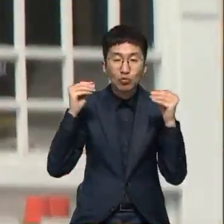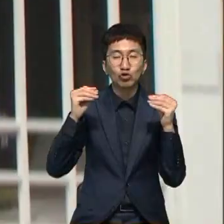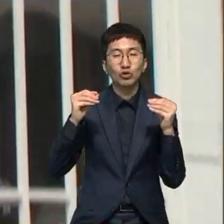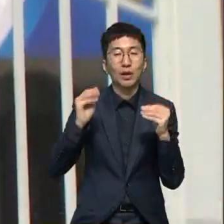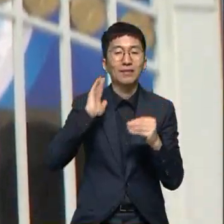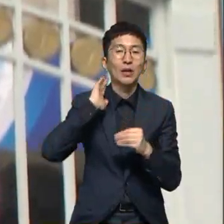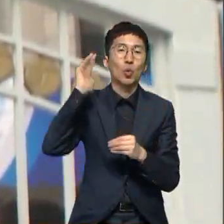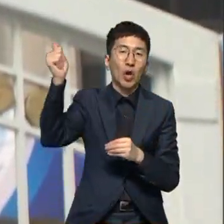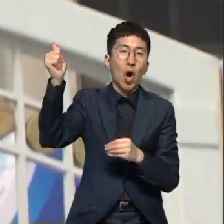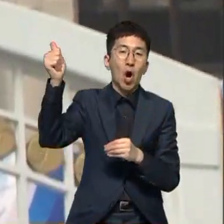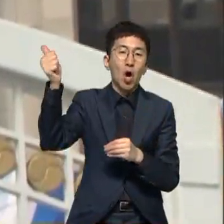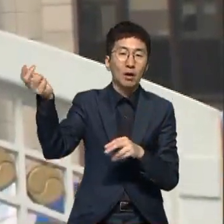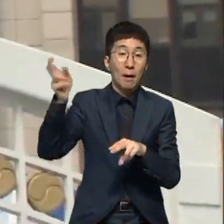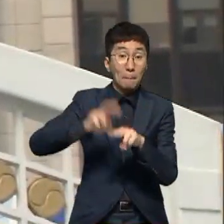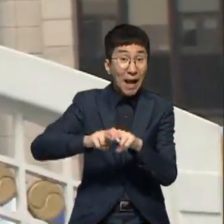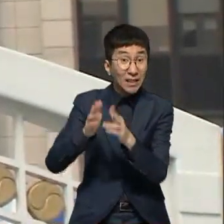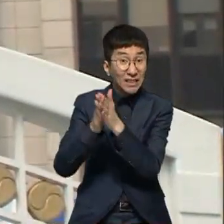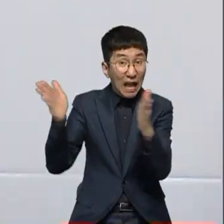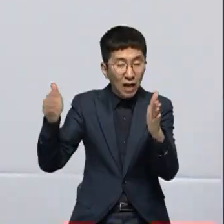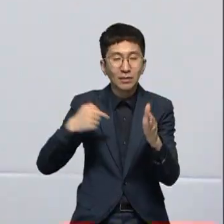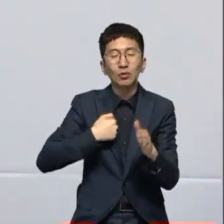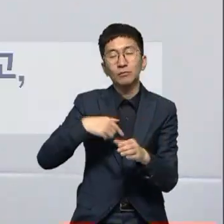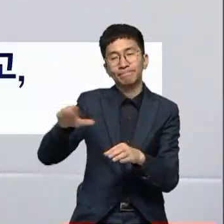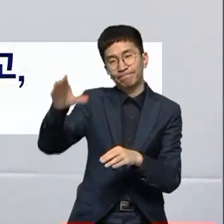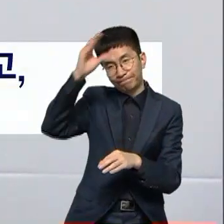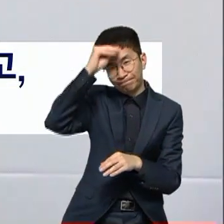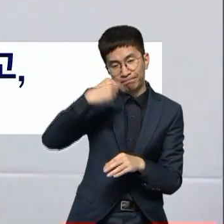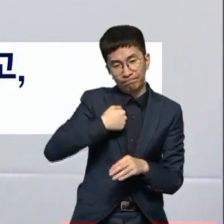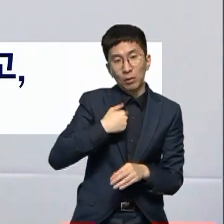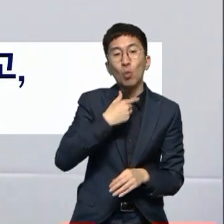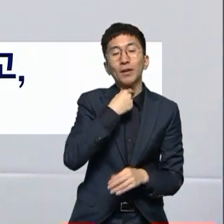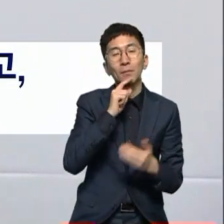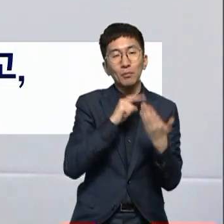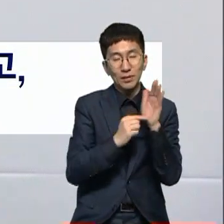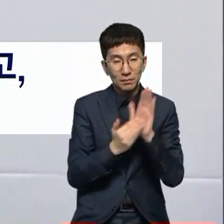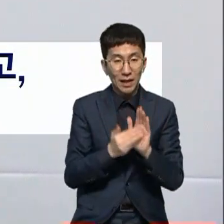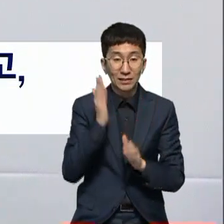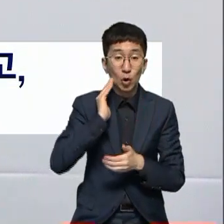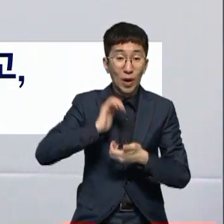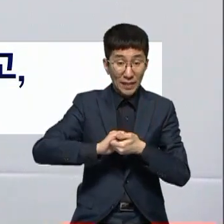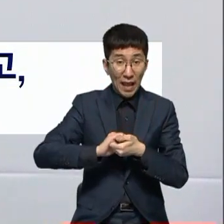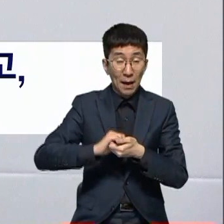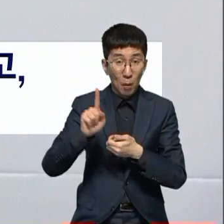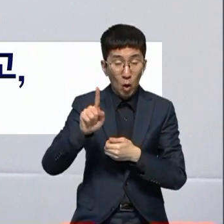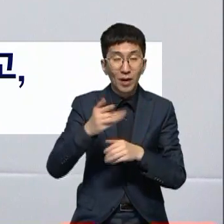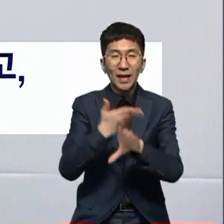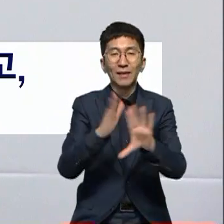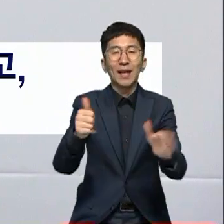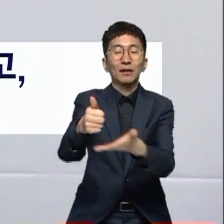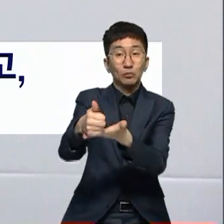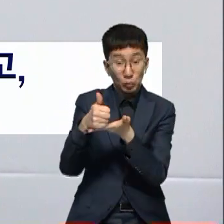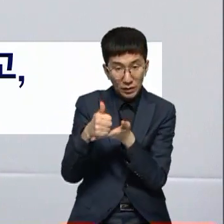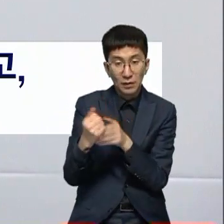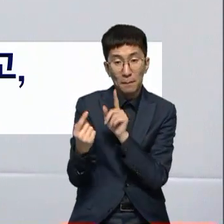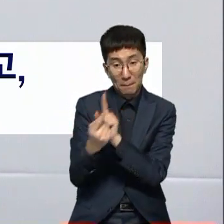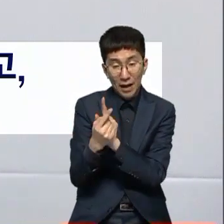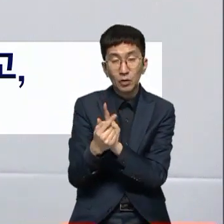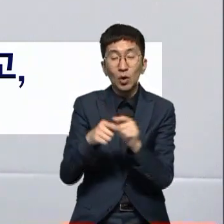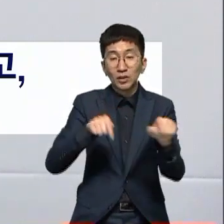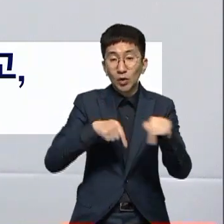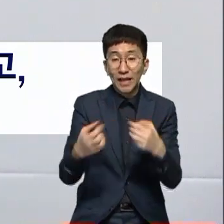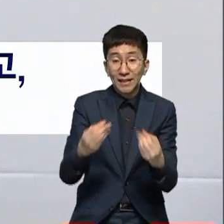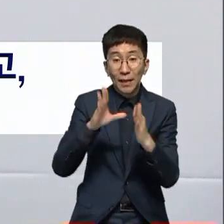시대를 자신이 열겠다고 공언했습니다. 청와대 집무실은 국빈 영접과 주요 정치 행사가 있는